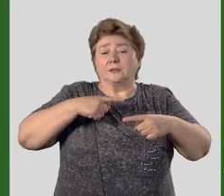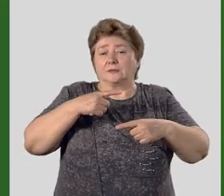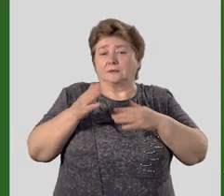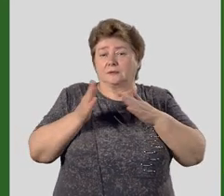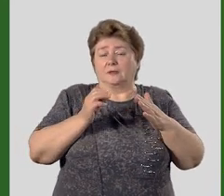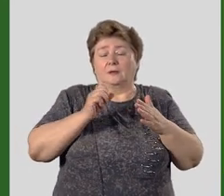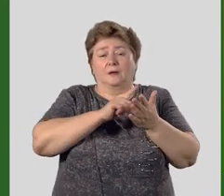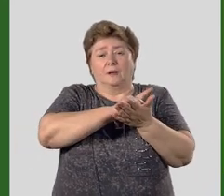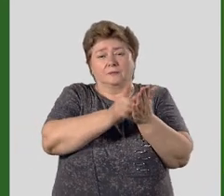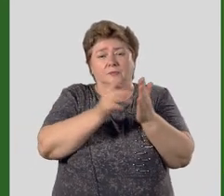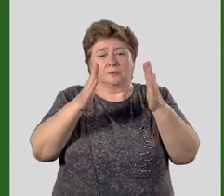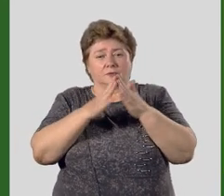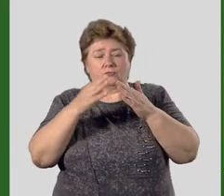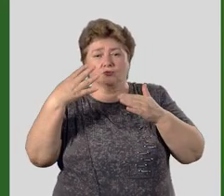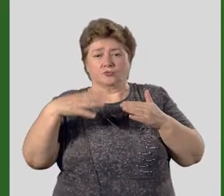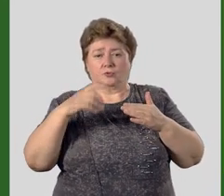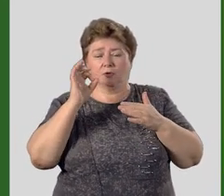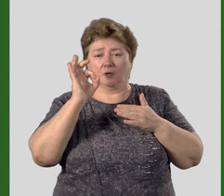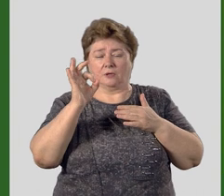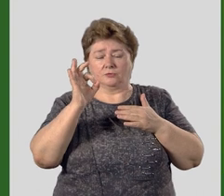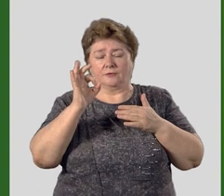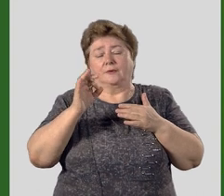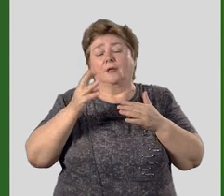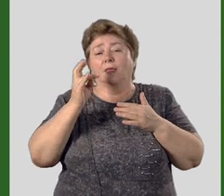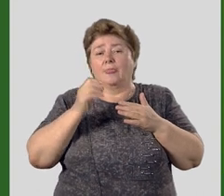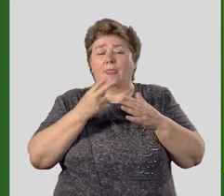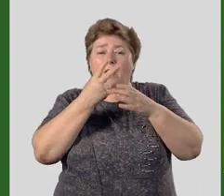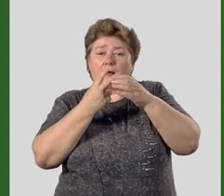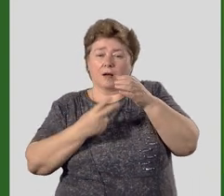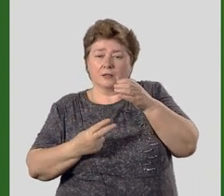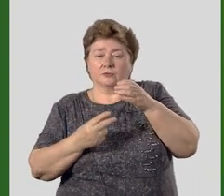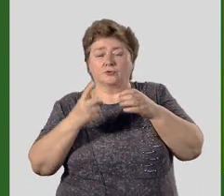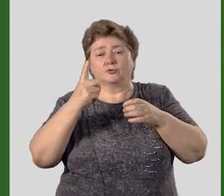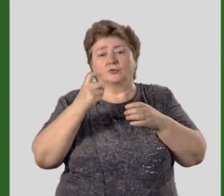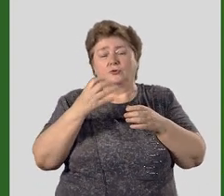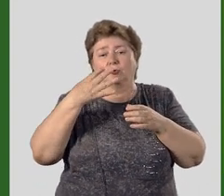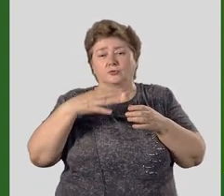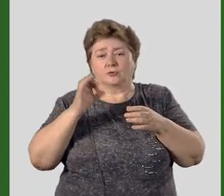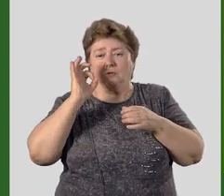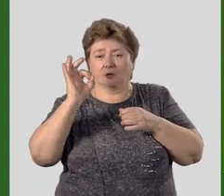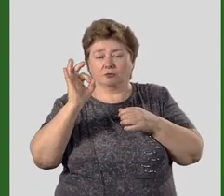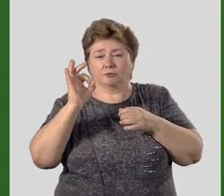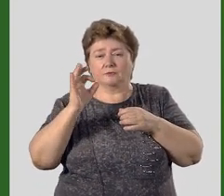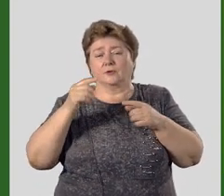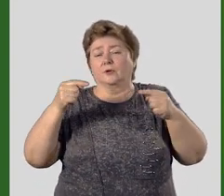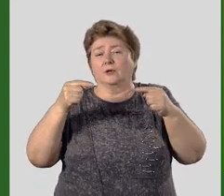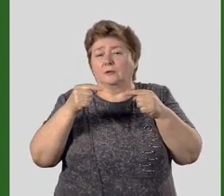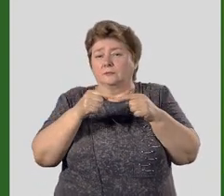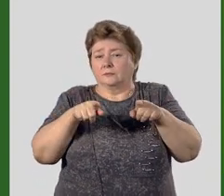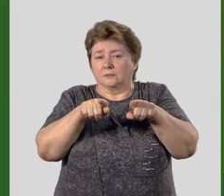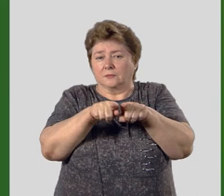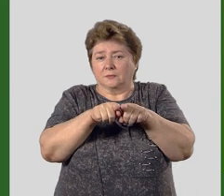Следовательно, азимут на дом 40 градусов, на колодец 140 градусов. Точно так